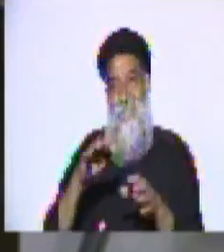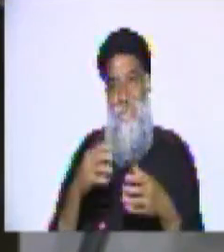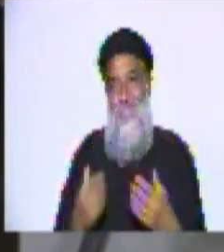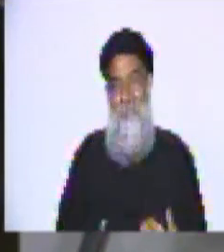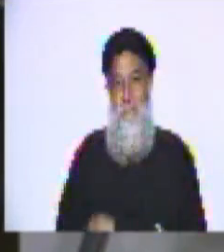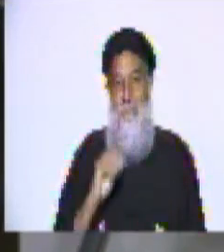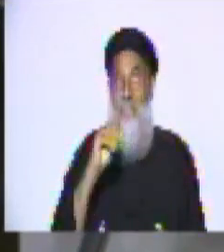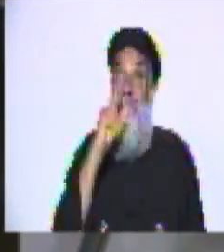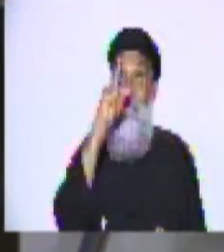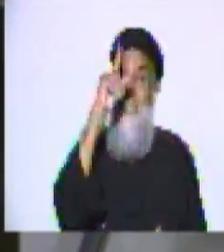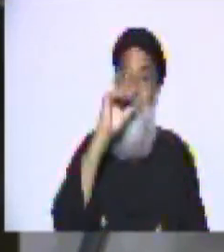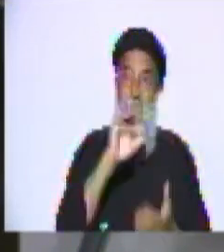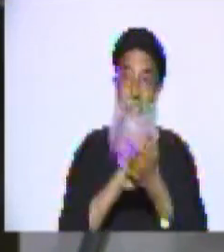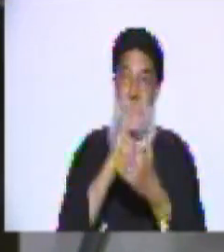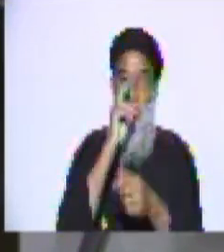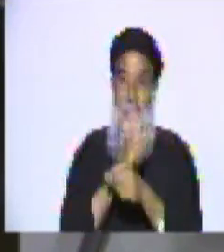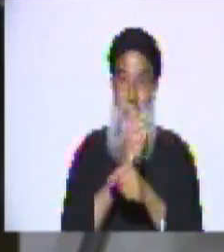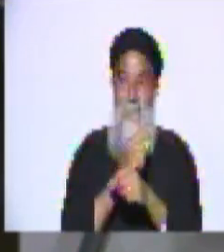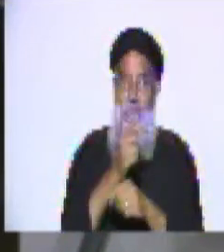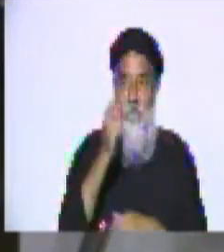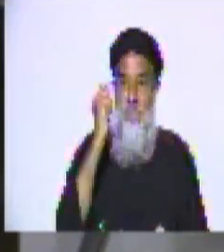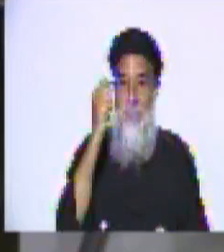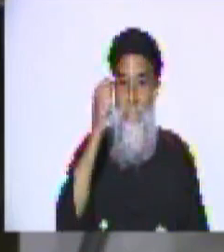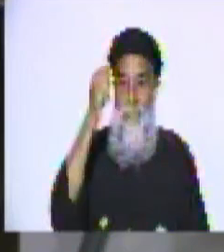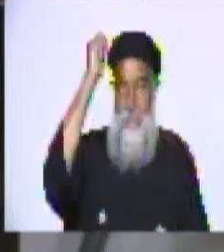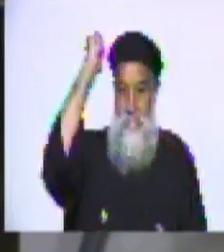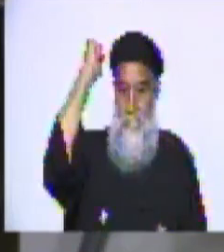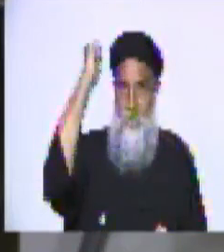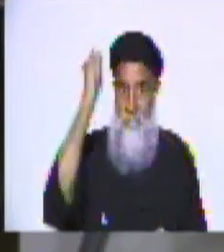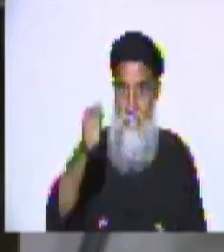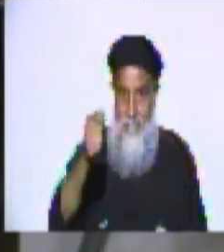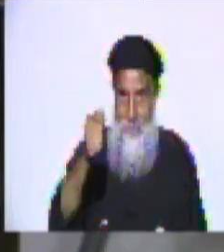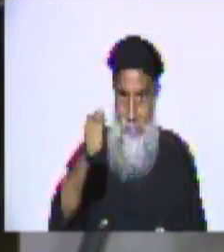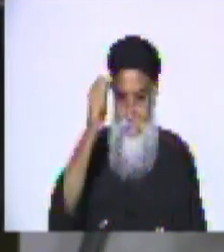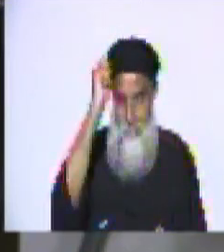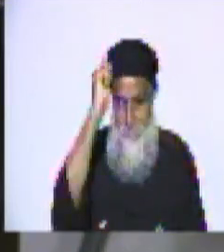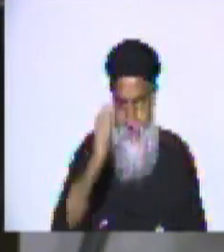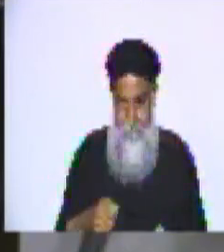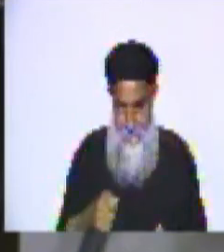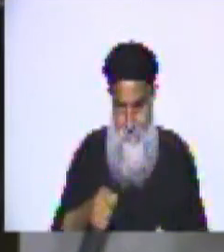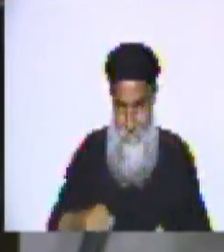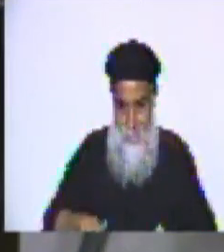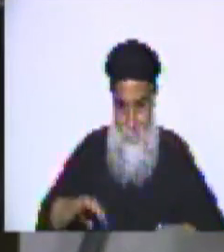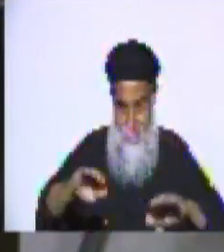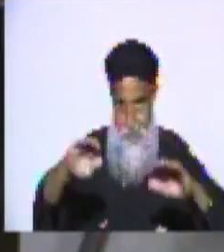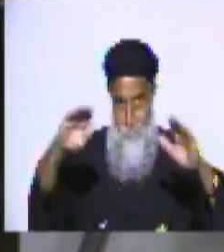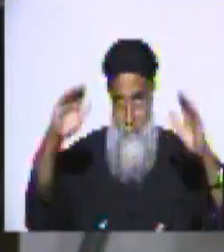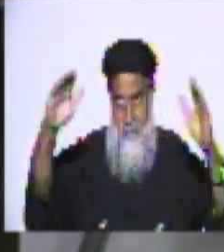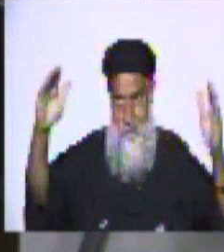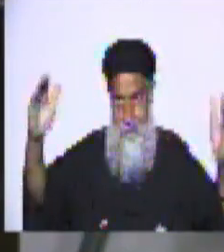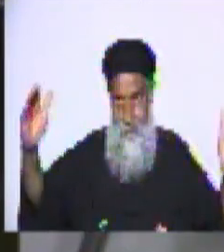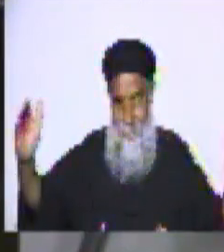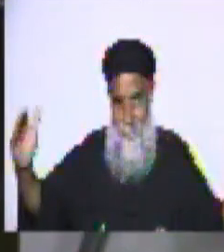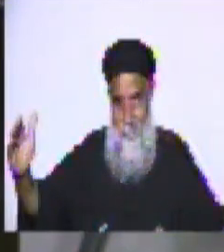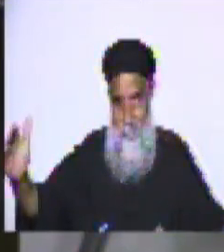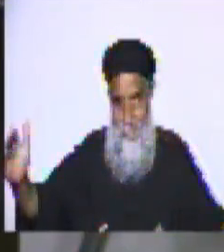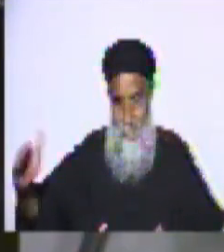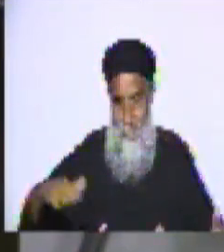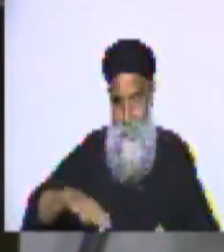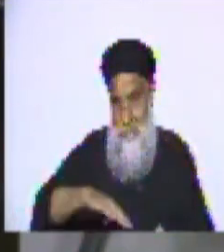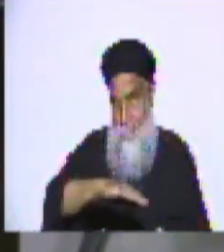وقال الرب لموسى مد عصاك، فلما مد العصاية خرجت منها روح، يعني ريح